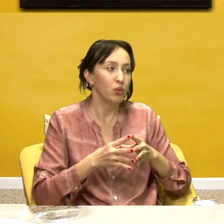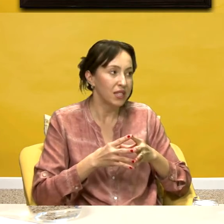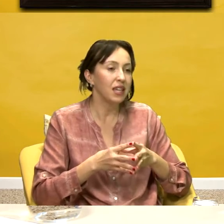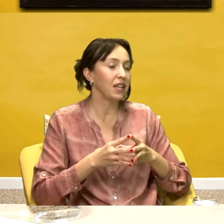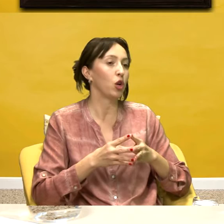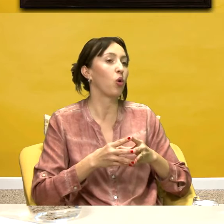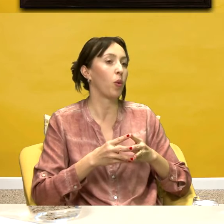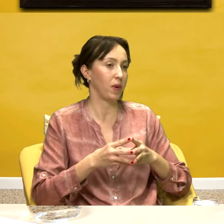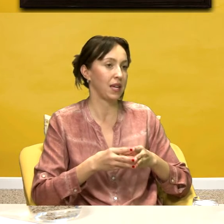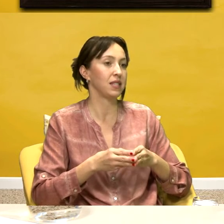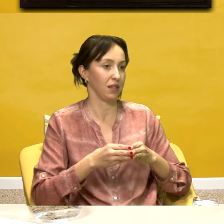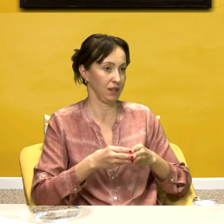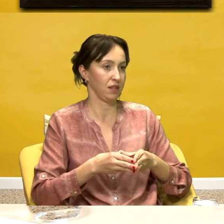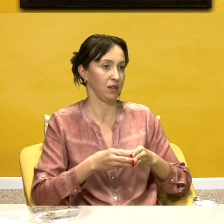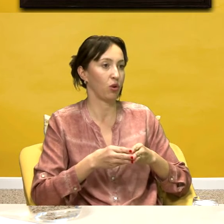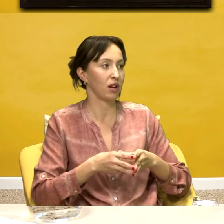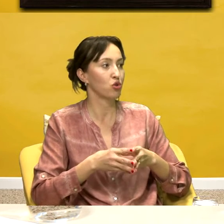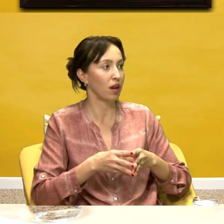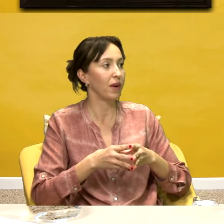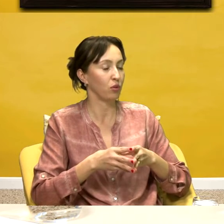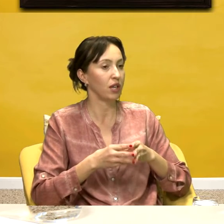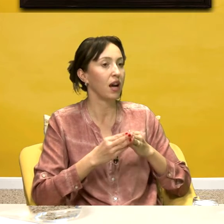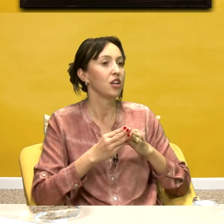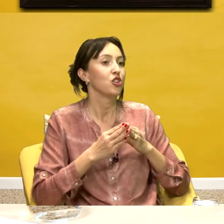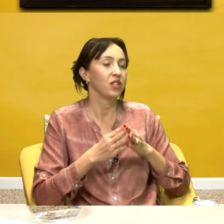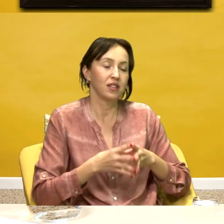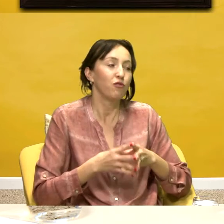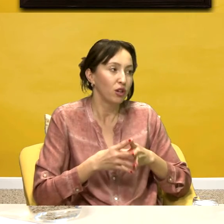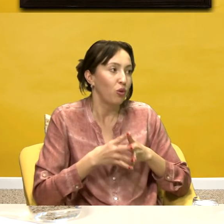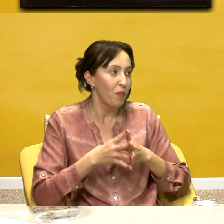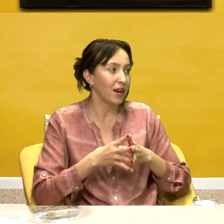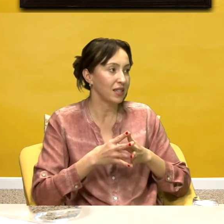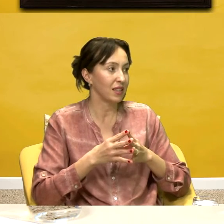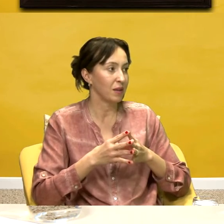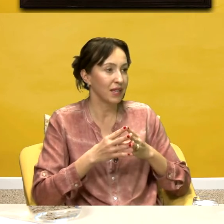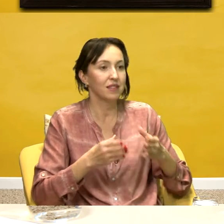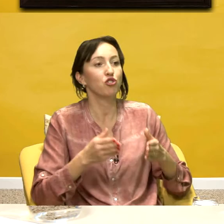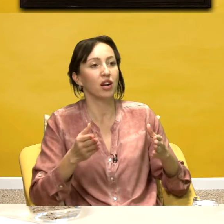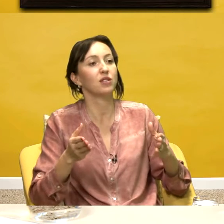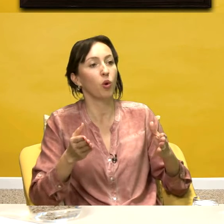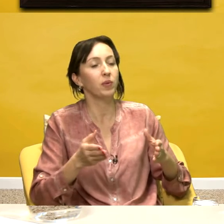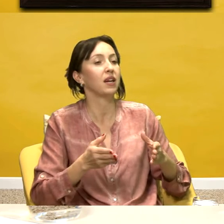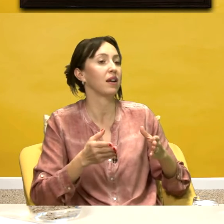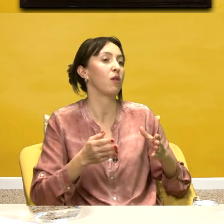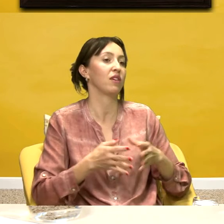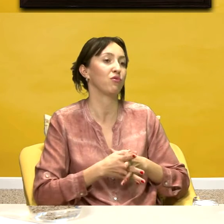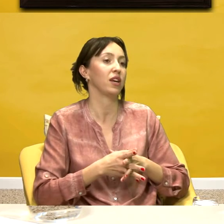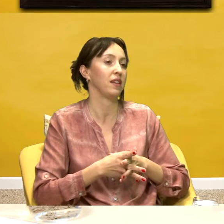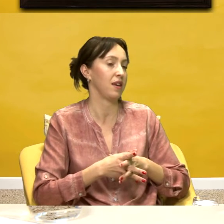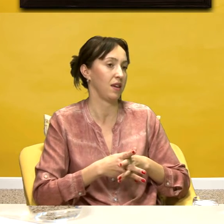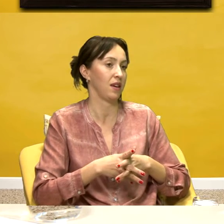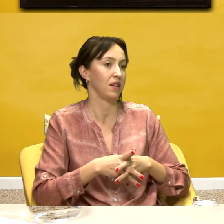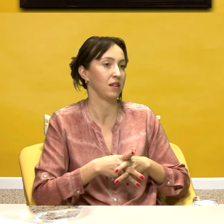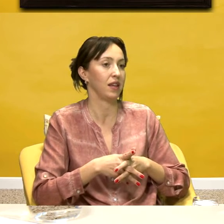sunt puțini logopezi în orașul Alba Iulia și sunt foarte ocupați. Mai sunt și alți copii care au